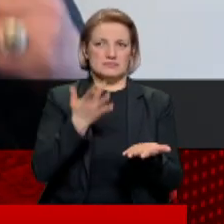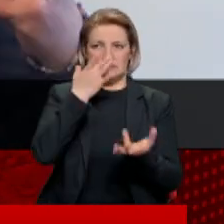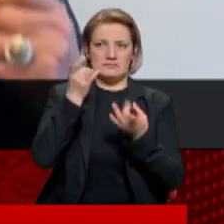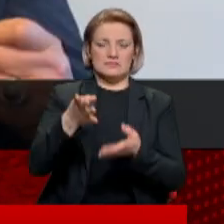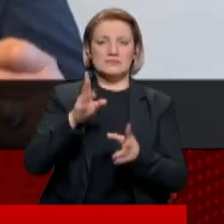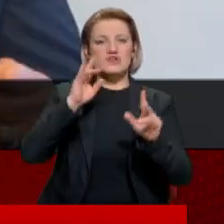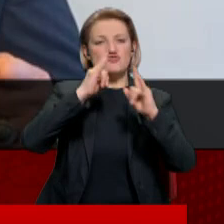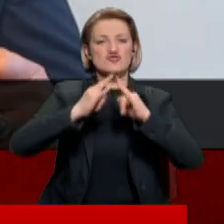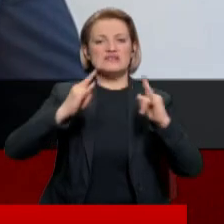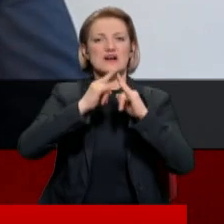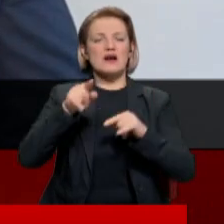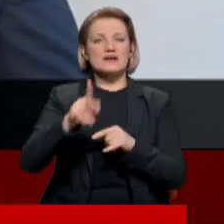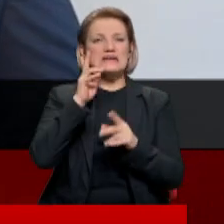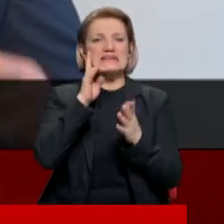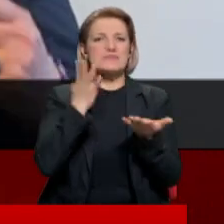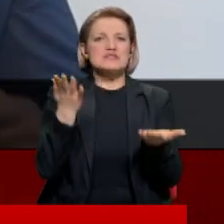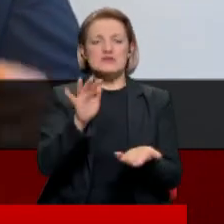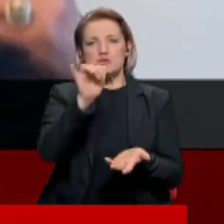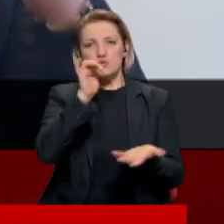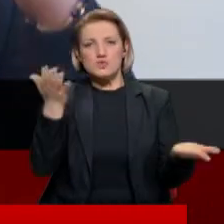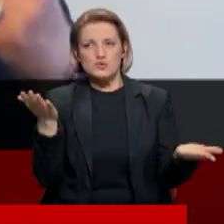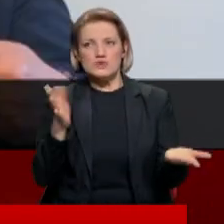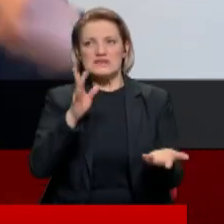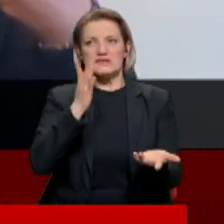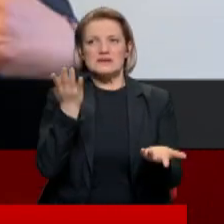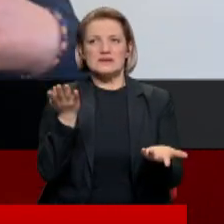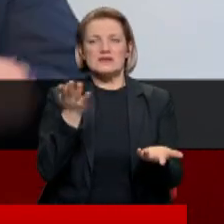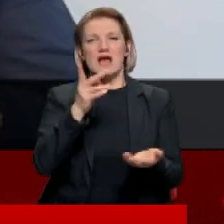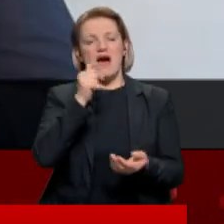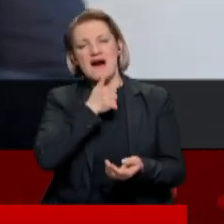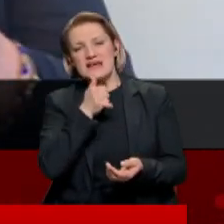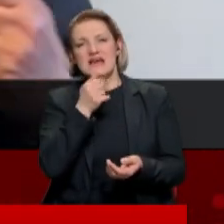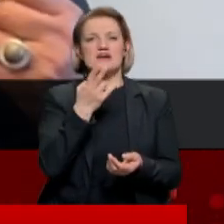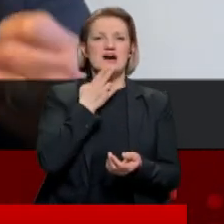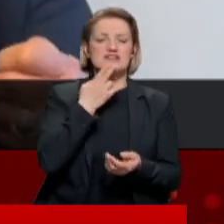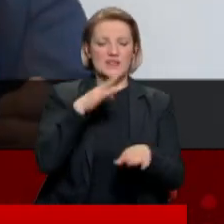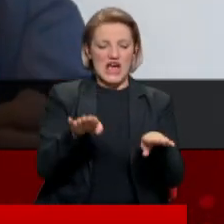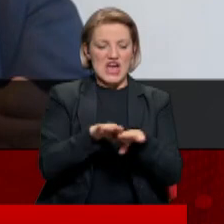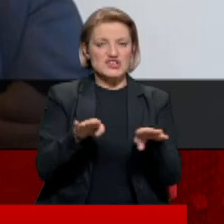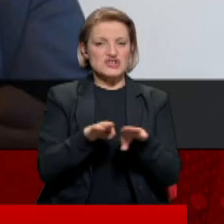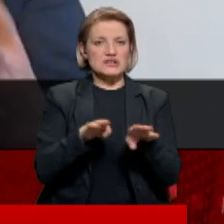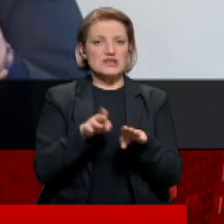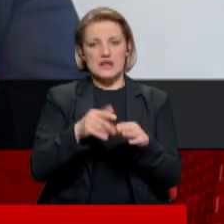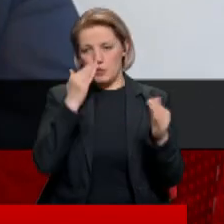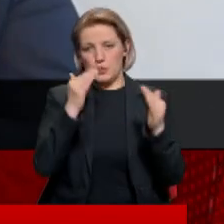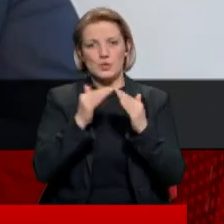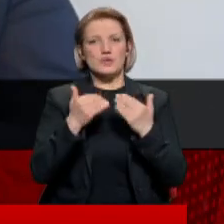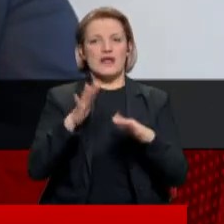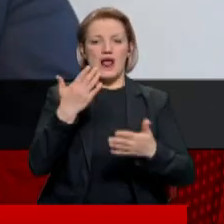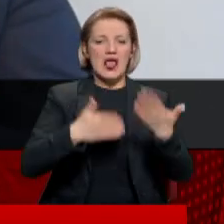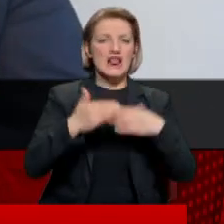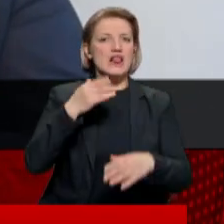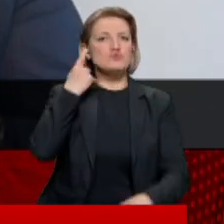Çadırlarda yeterince hijyen yok. Çadırlar cinsiyet eşitliğine uygun olarak da düzenlenmiyor.